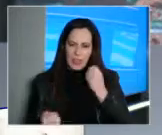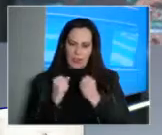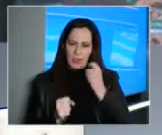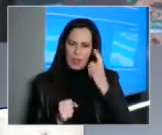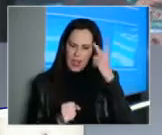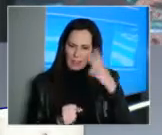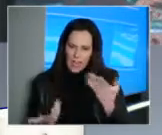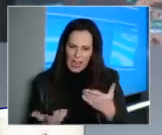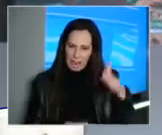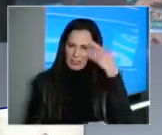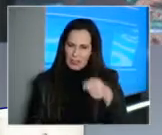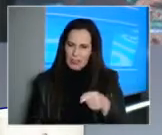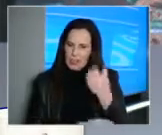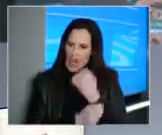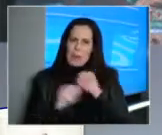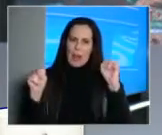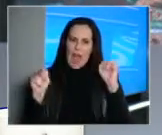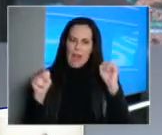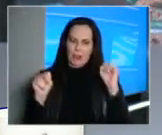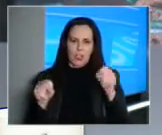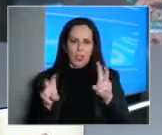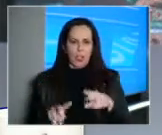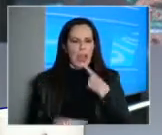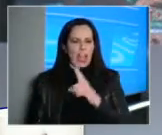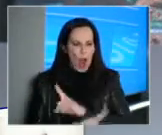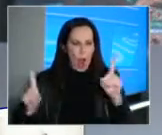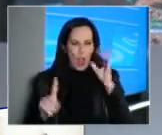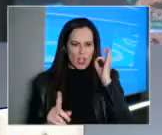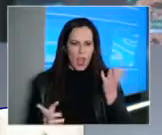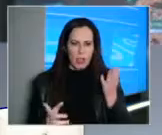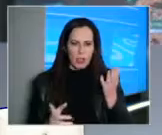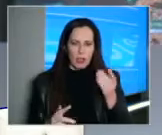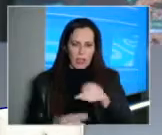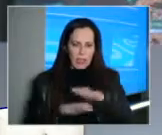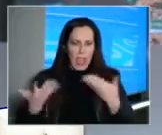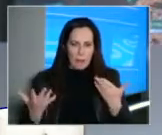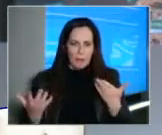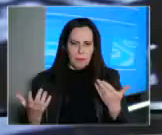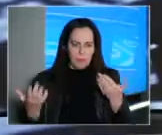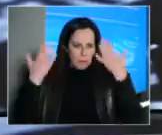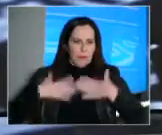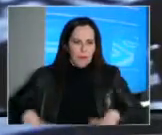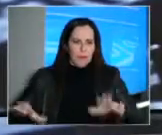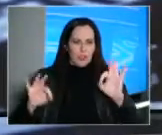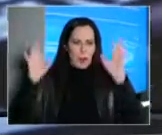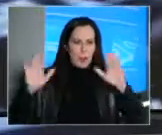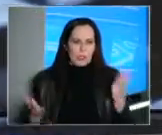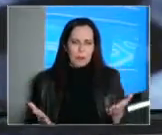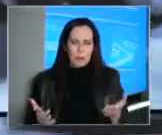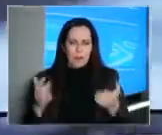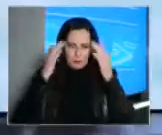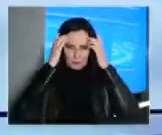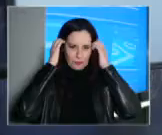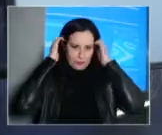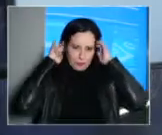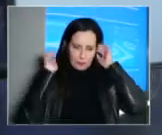קשה לנו להבין איך מדינה שהיא ליברלית, דמוקרטית, יכולה לאסור על אישה ללכת לים עם לבוש מחוסה. בעצם היא אומרת לאישה, תחשפי